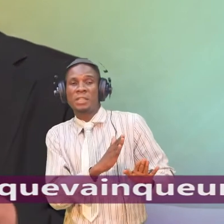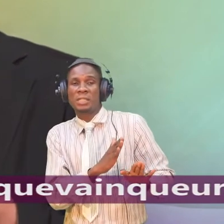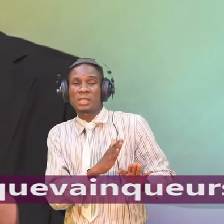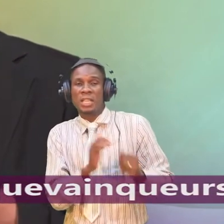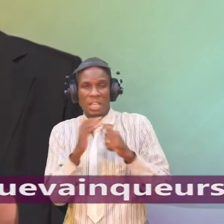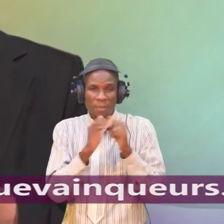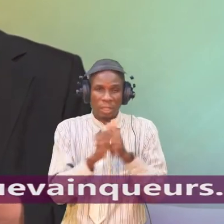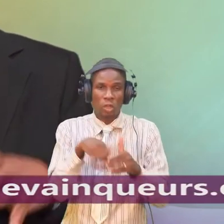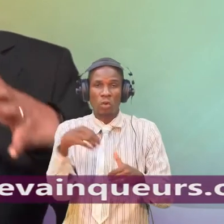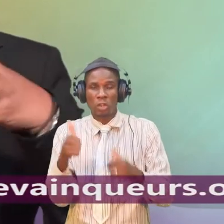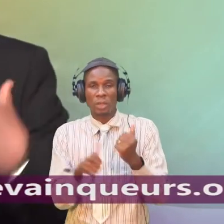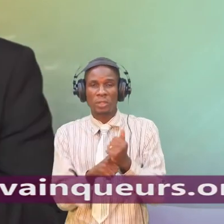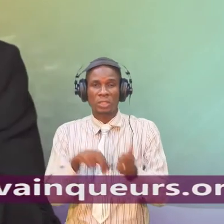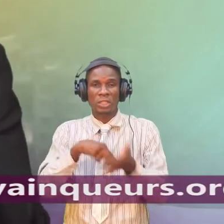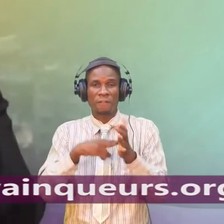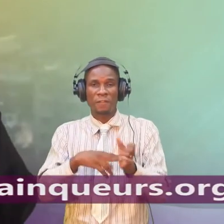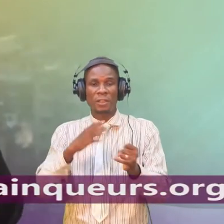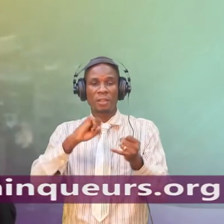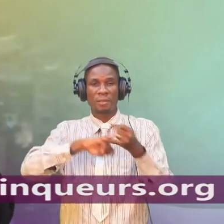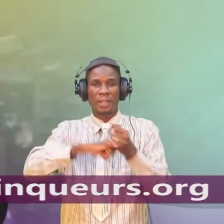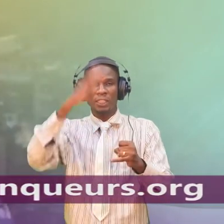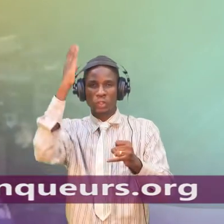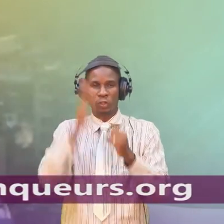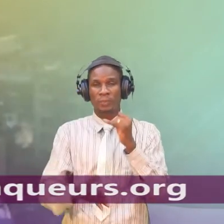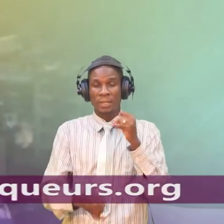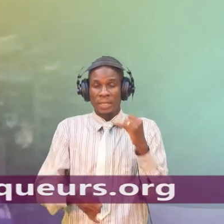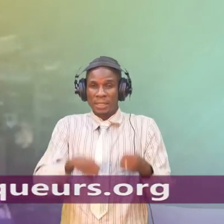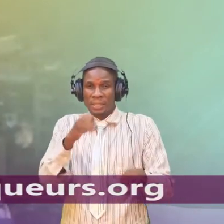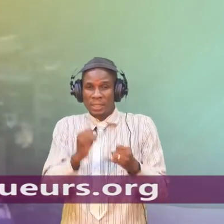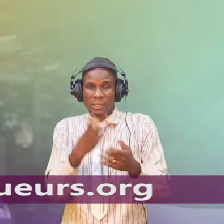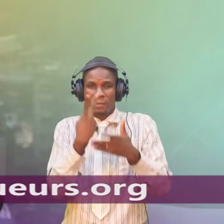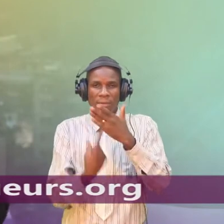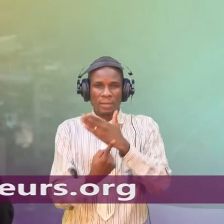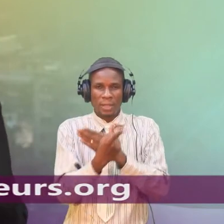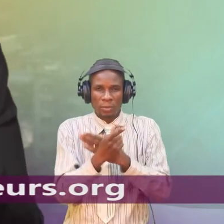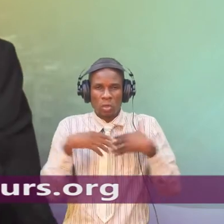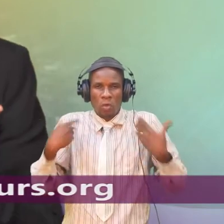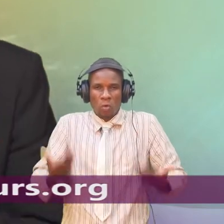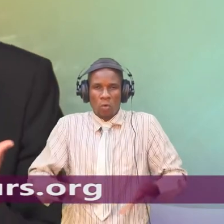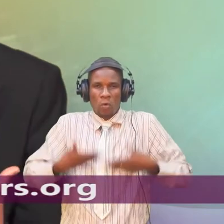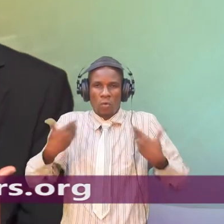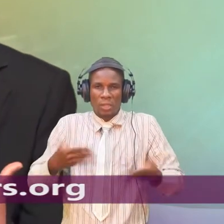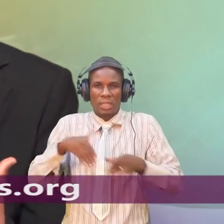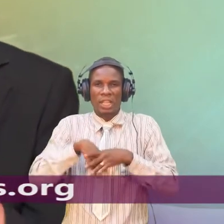lakini inasababisha nyumba nyingi kuharibika na kubomolewa.